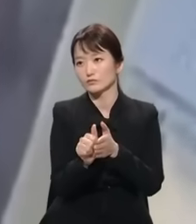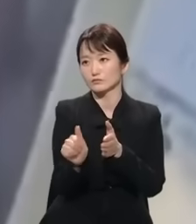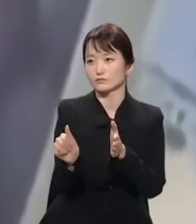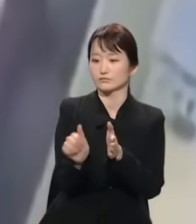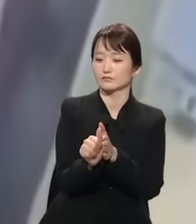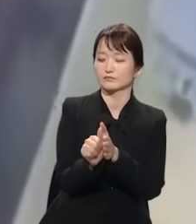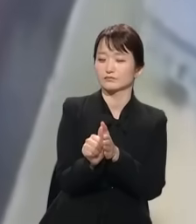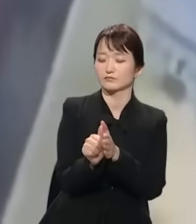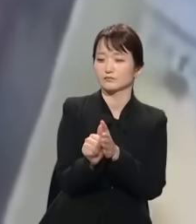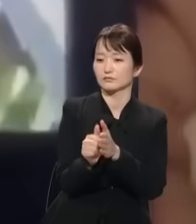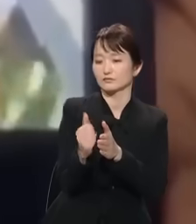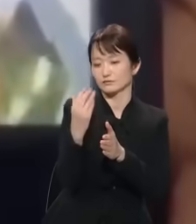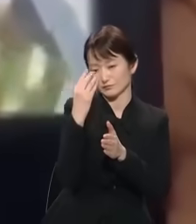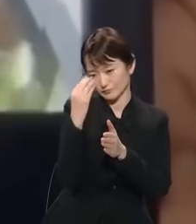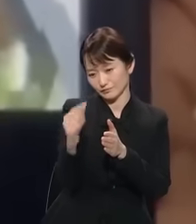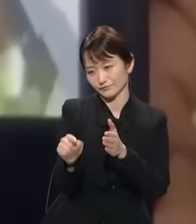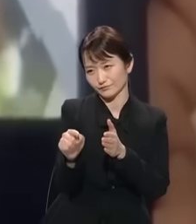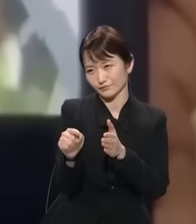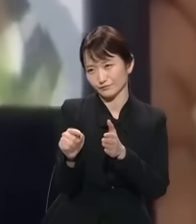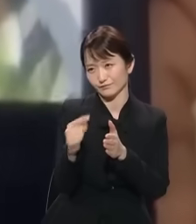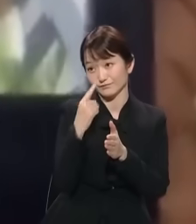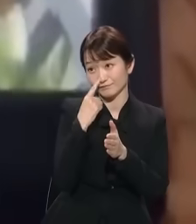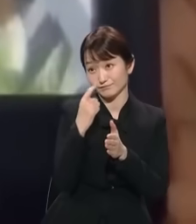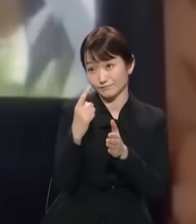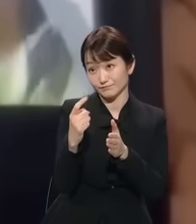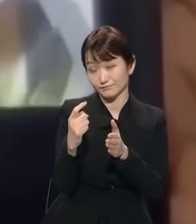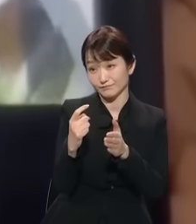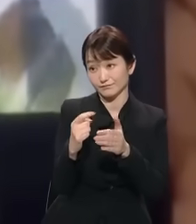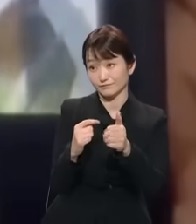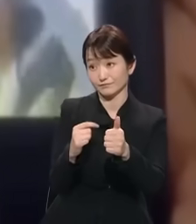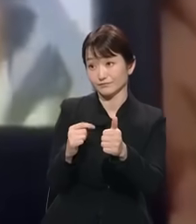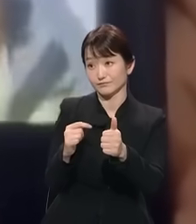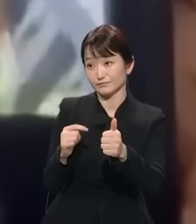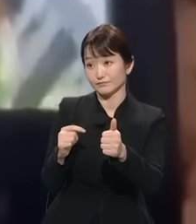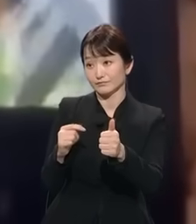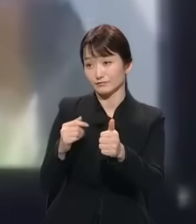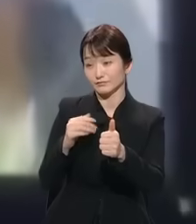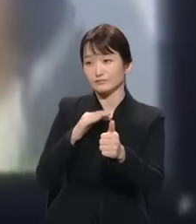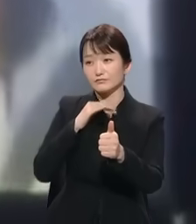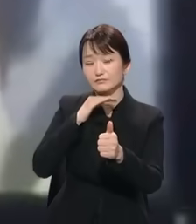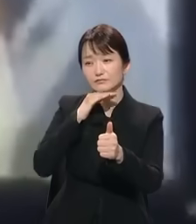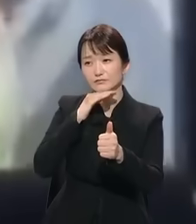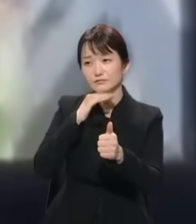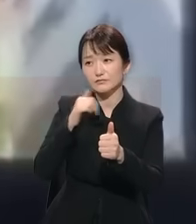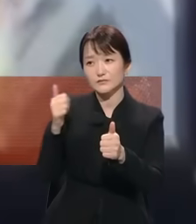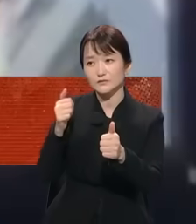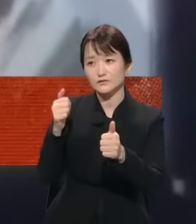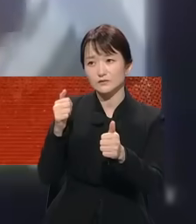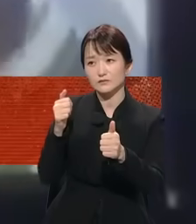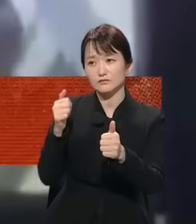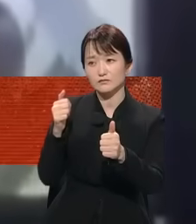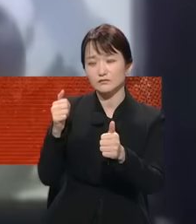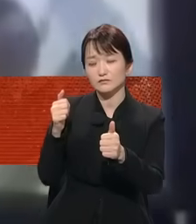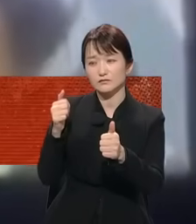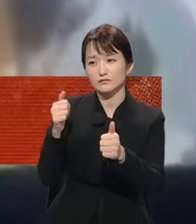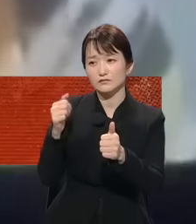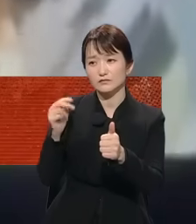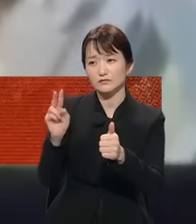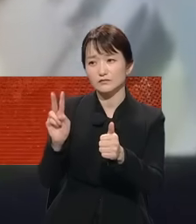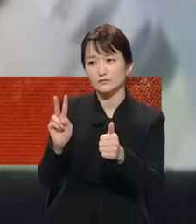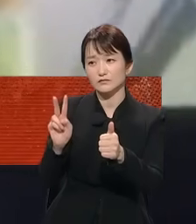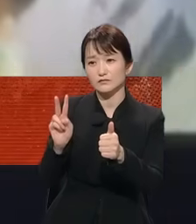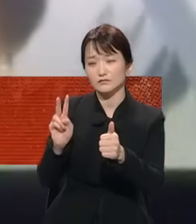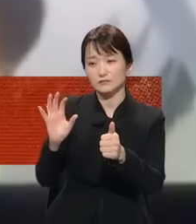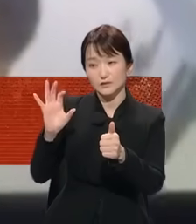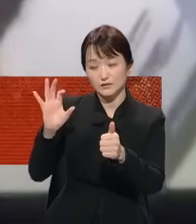낭만이 있어 보이죠? 오, 멋집니다. 그런 낭만 청년 앞으로 중년의 두 여성이 걸어 나옵니다. 볼일 보고 나오던